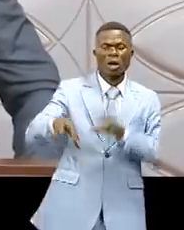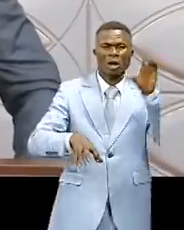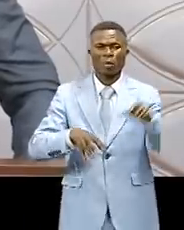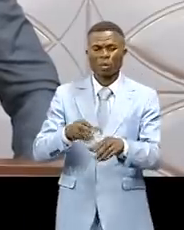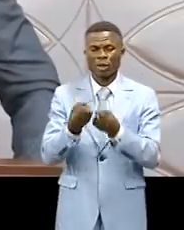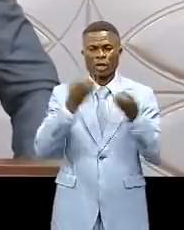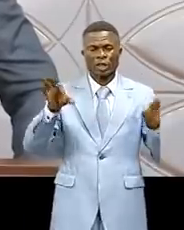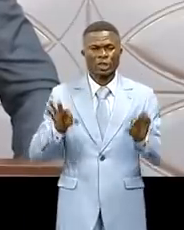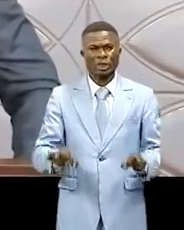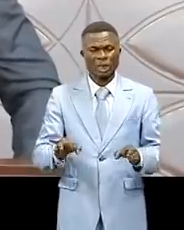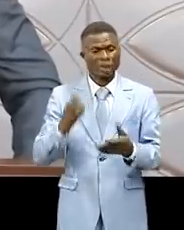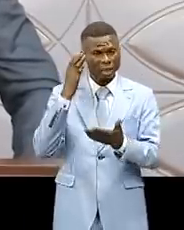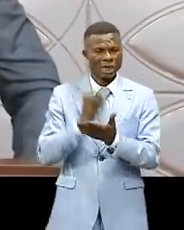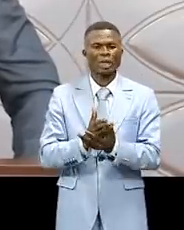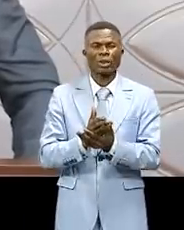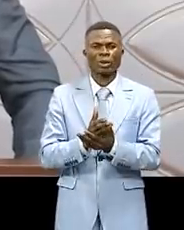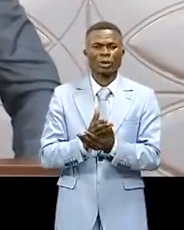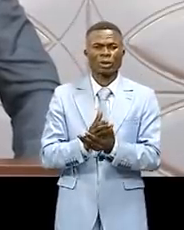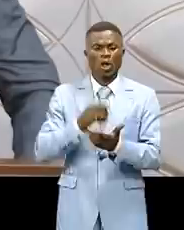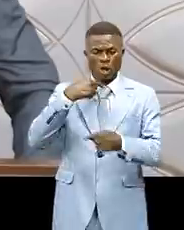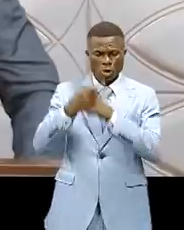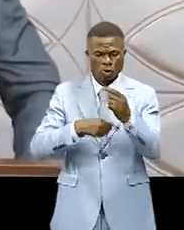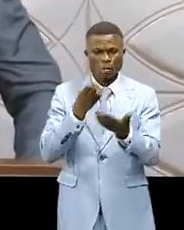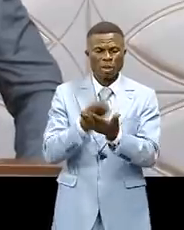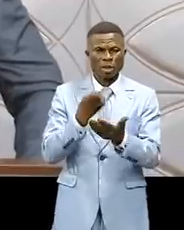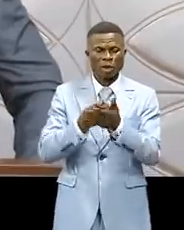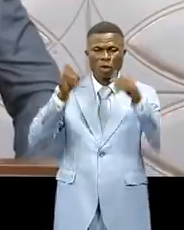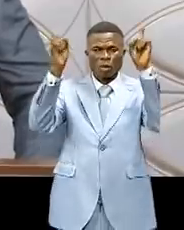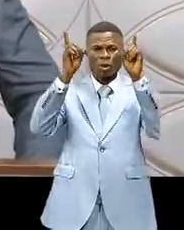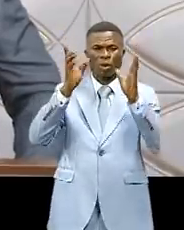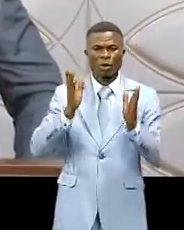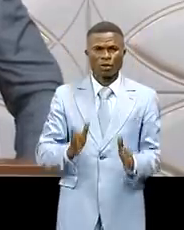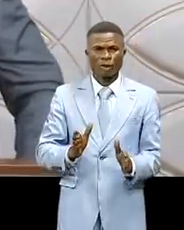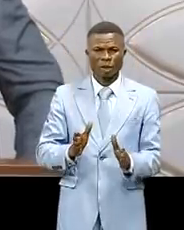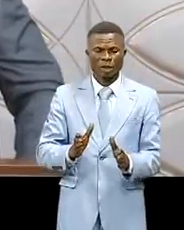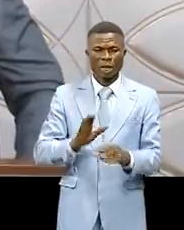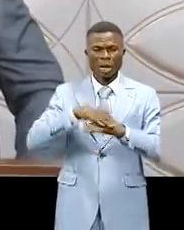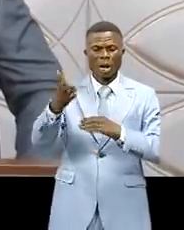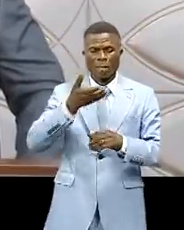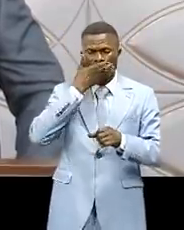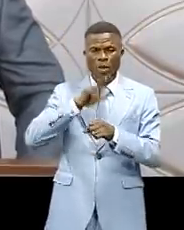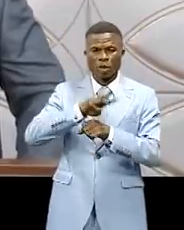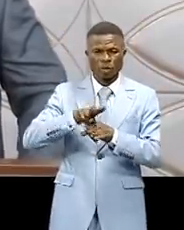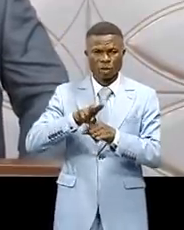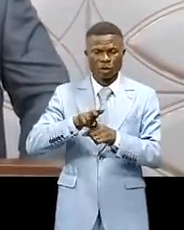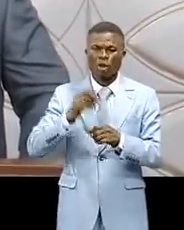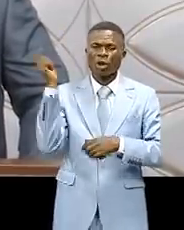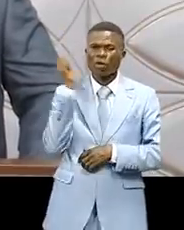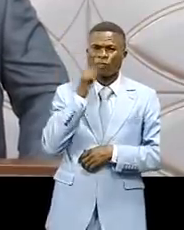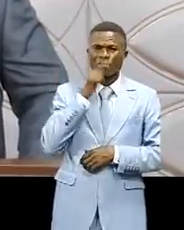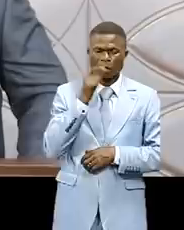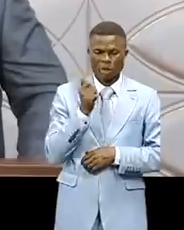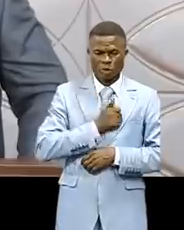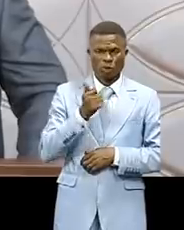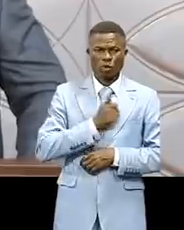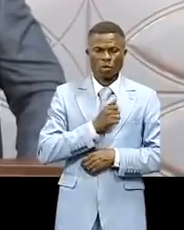naturelles de la relance des économies africaines costco vide et de la fabrication locale des